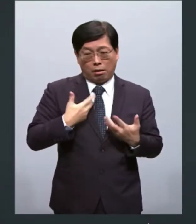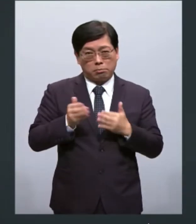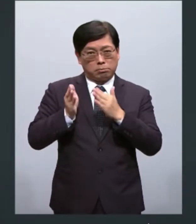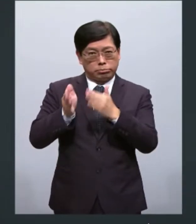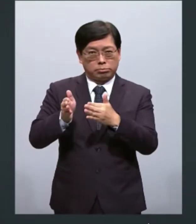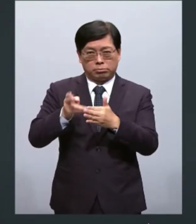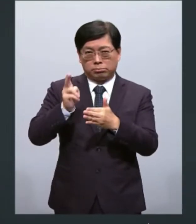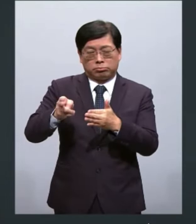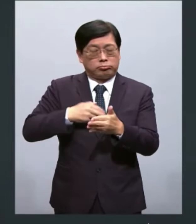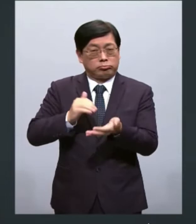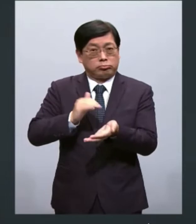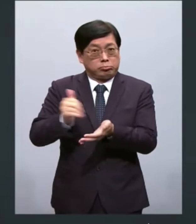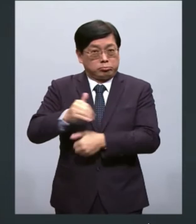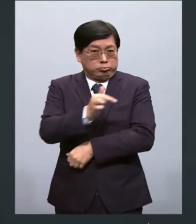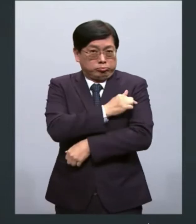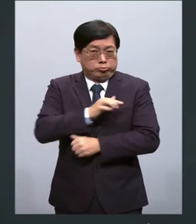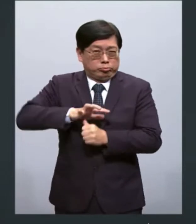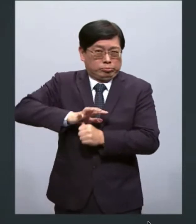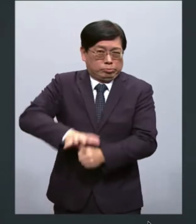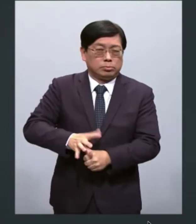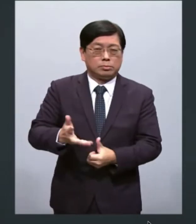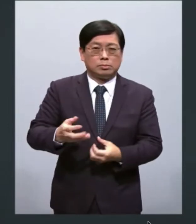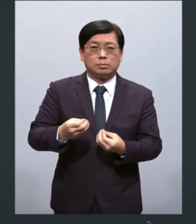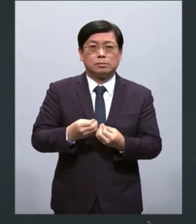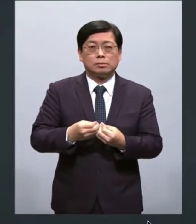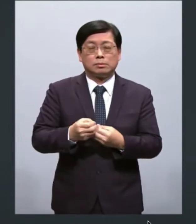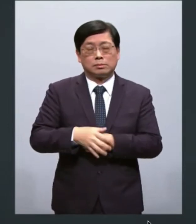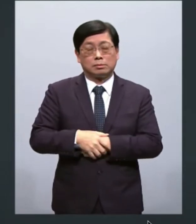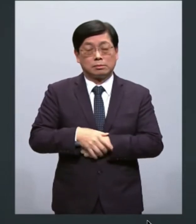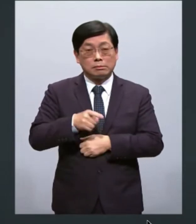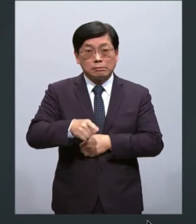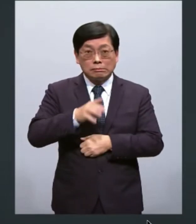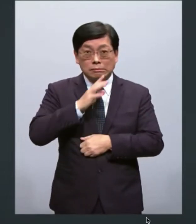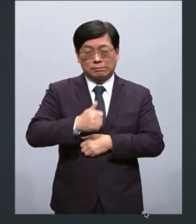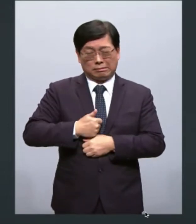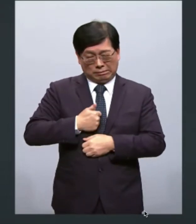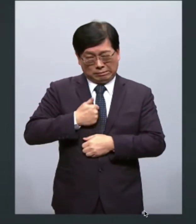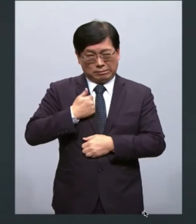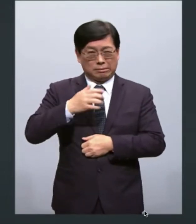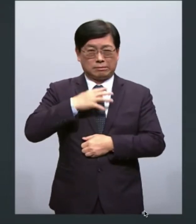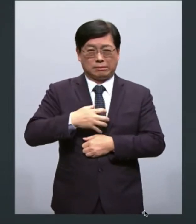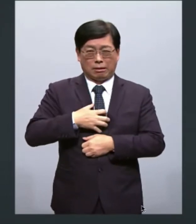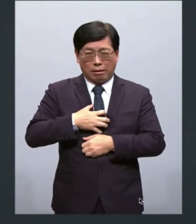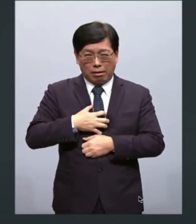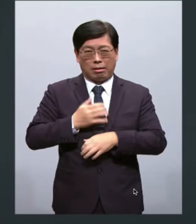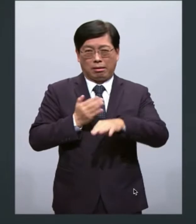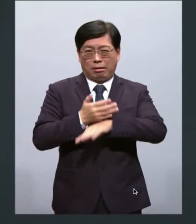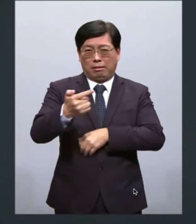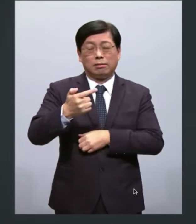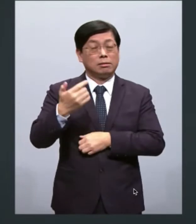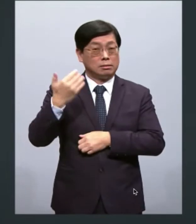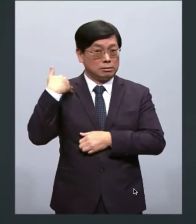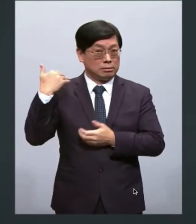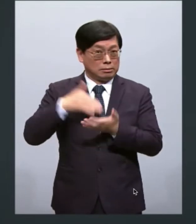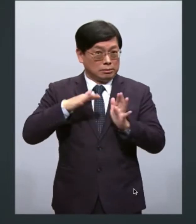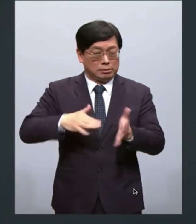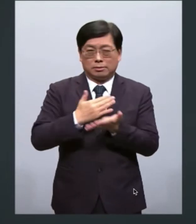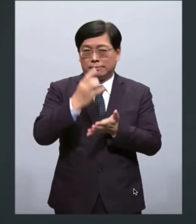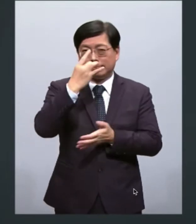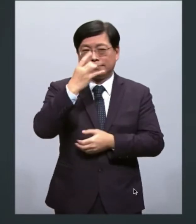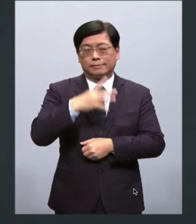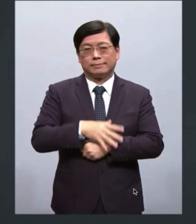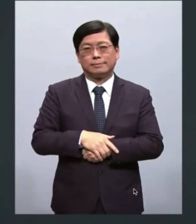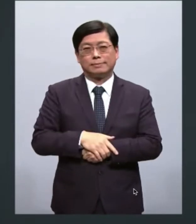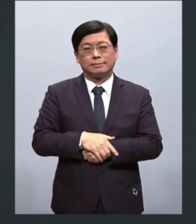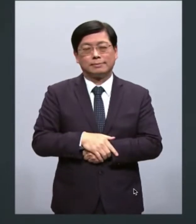再来压迫这一些医护人员。这就是血汗医护这个问题长期以来不能解决的原